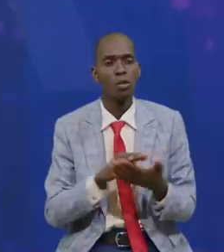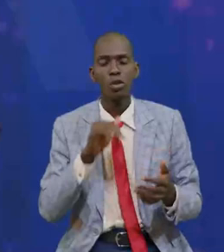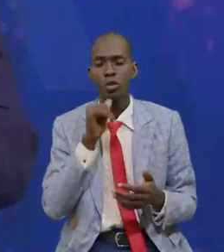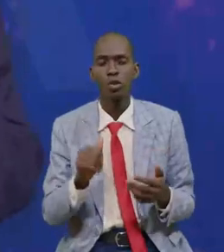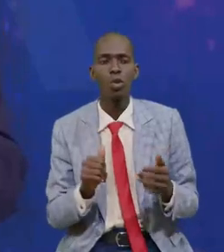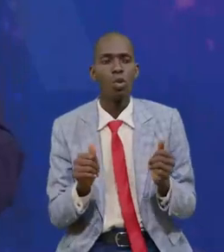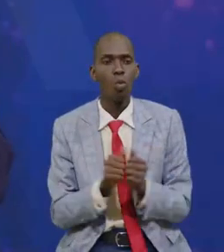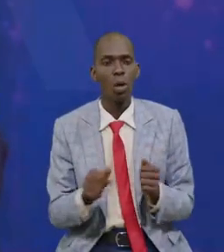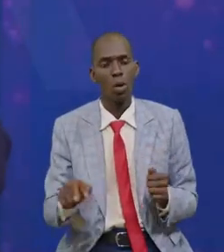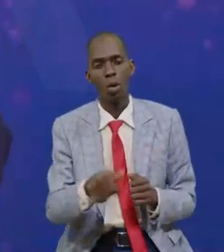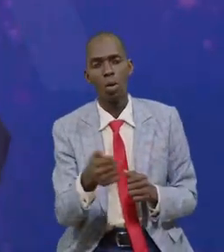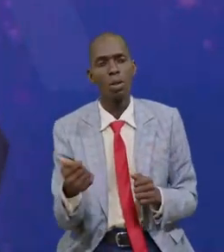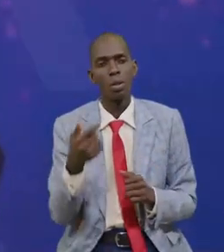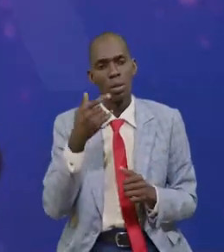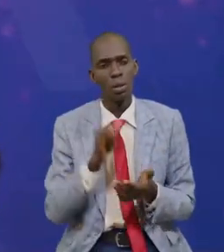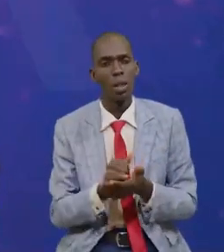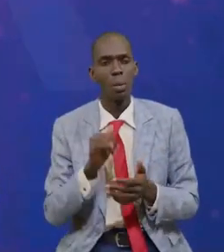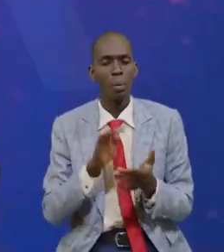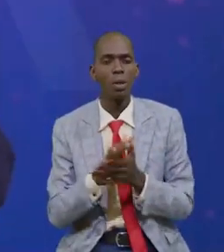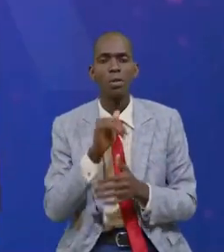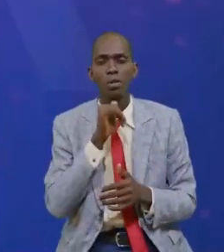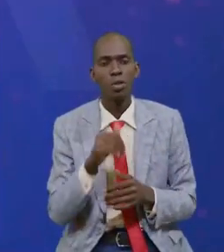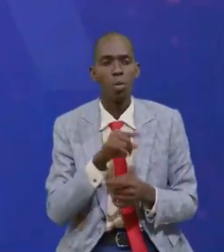espions avec bienveillance.